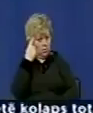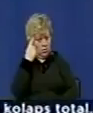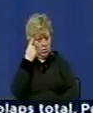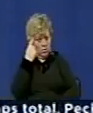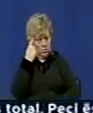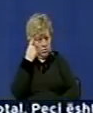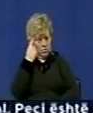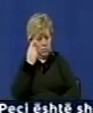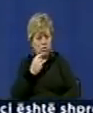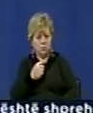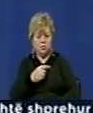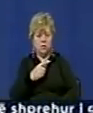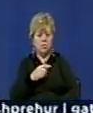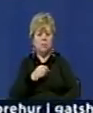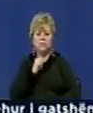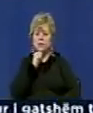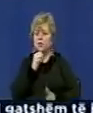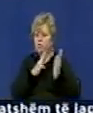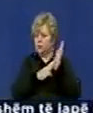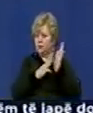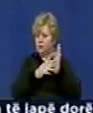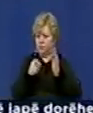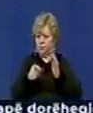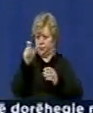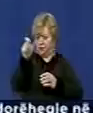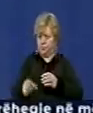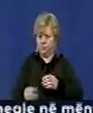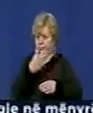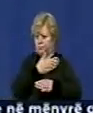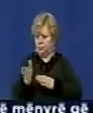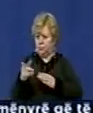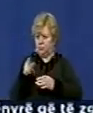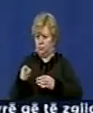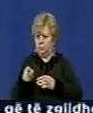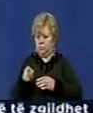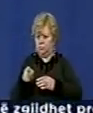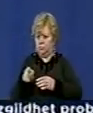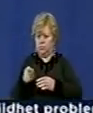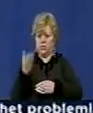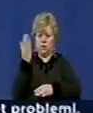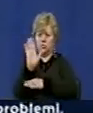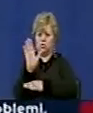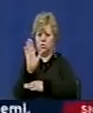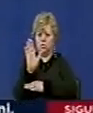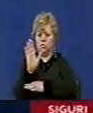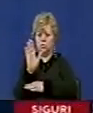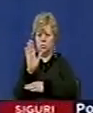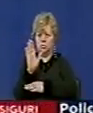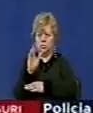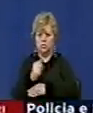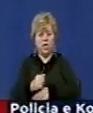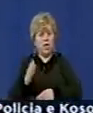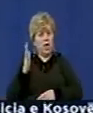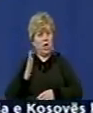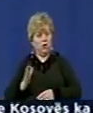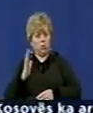që Zotri Mustafa është njeriu i fundit që mundet m'ju drejtu një deputeti për edukat